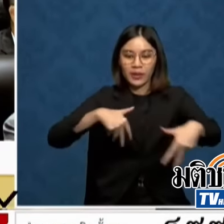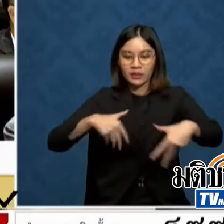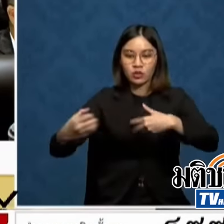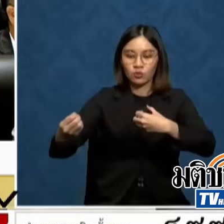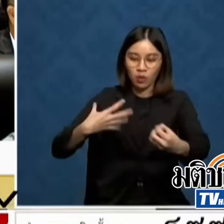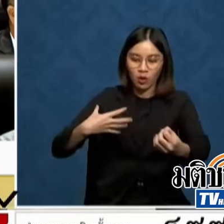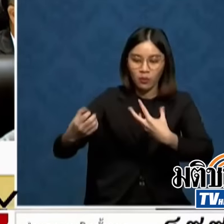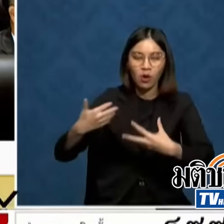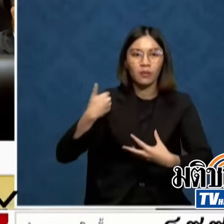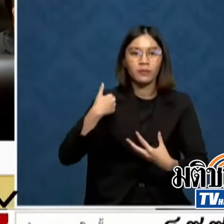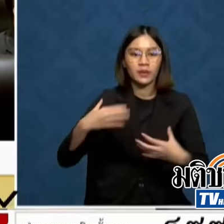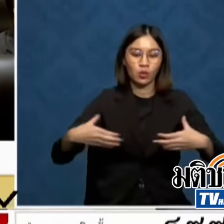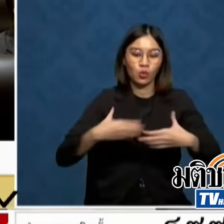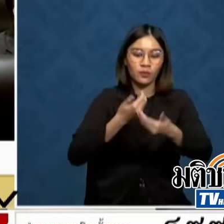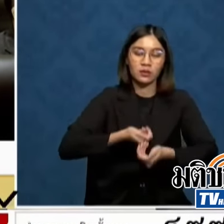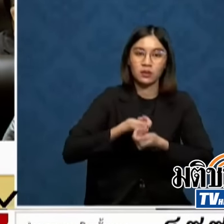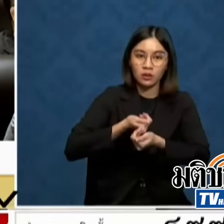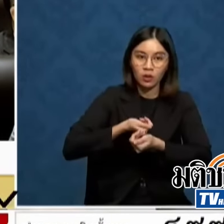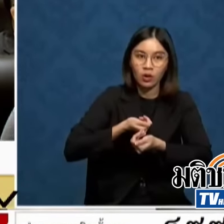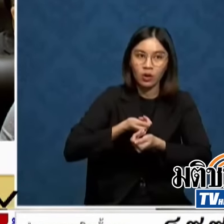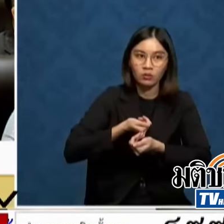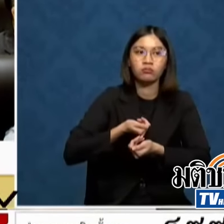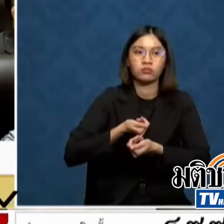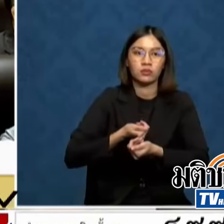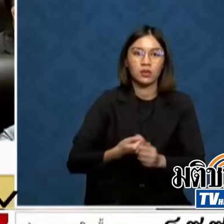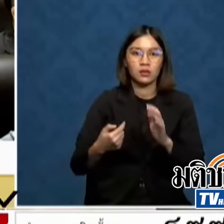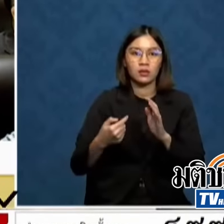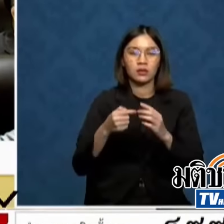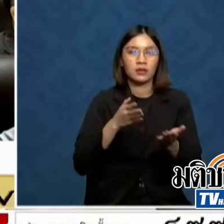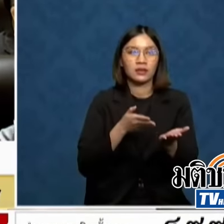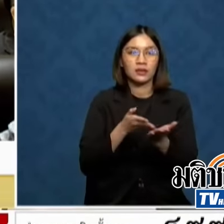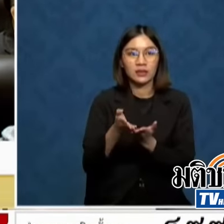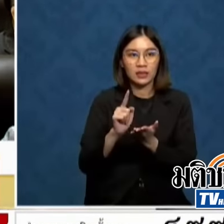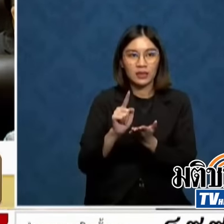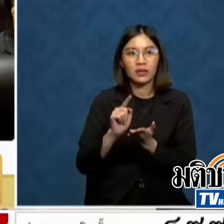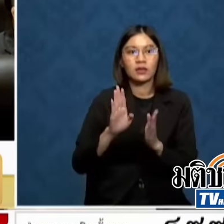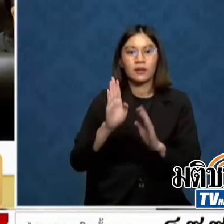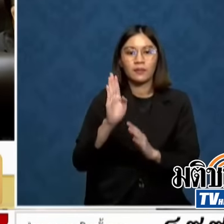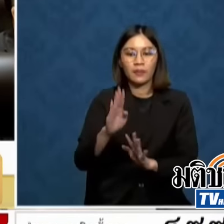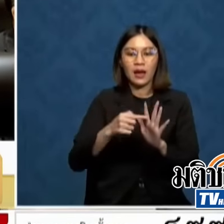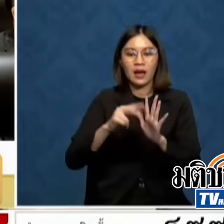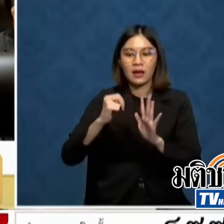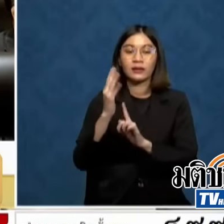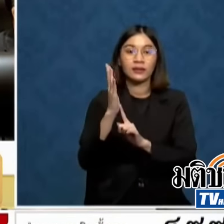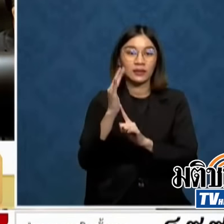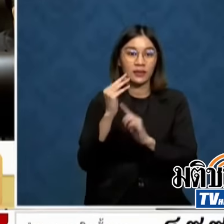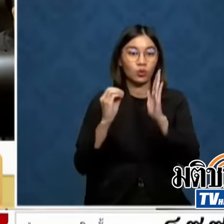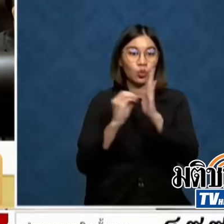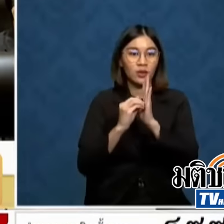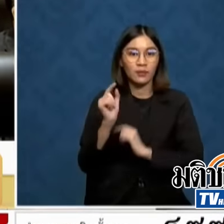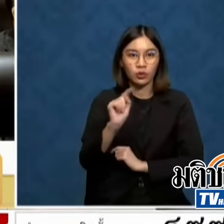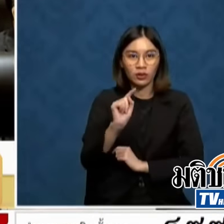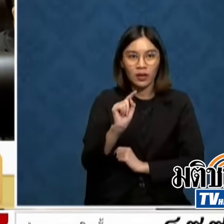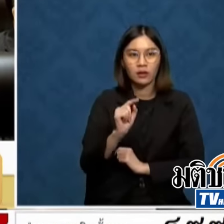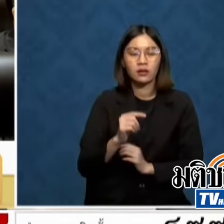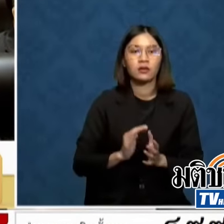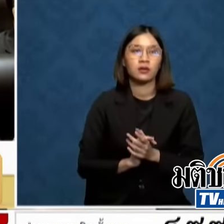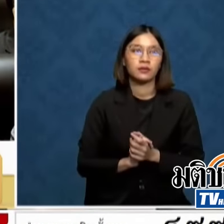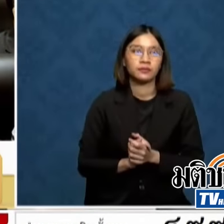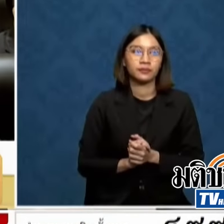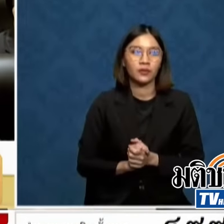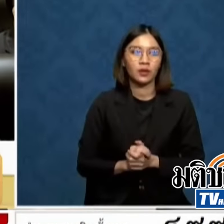าชนเกษตรกรแขวงแสมดำเขตบางขุนเทียนกรุงเทพมหานครในห่วงเวล